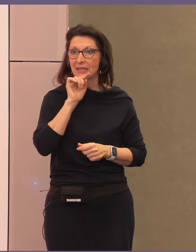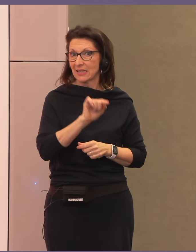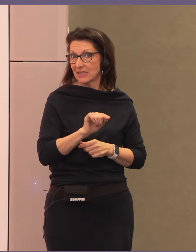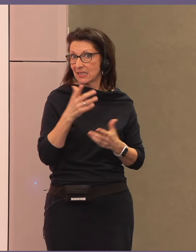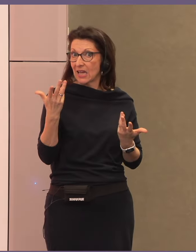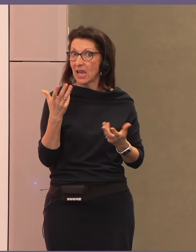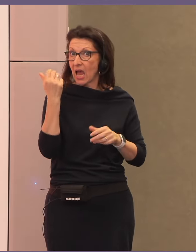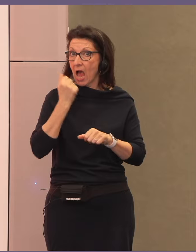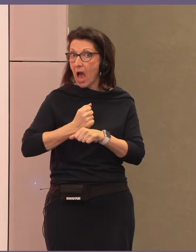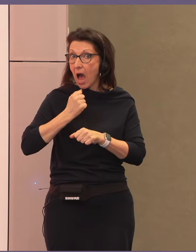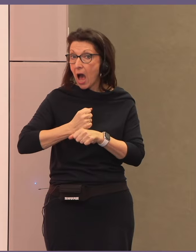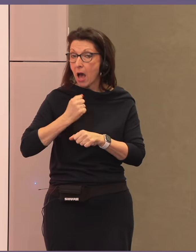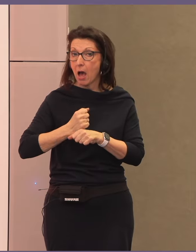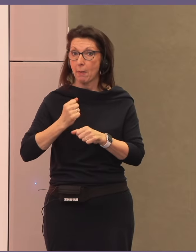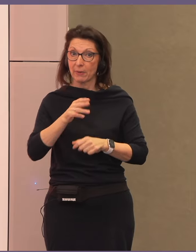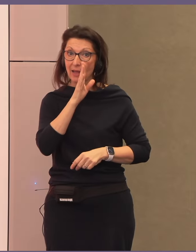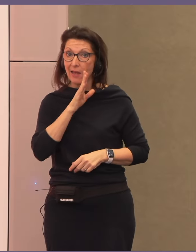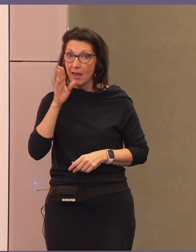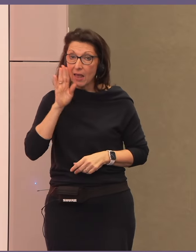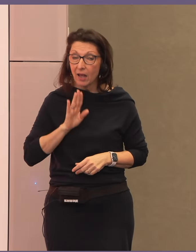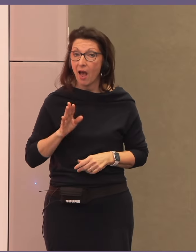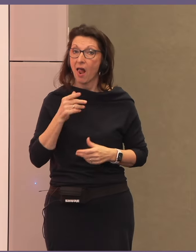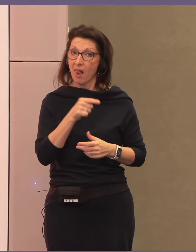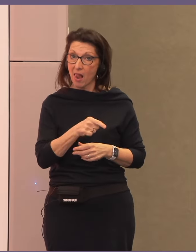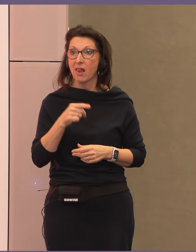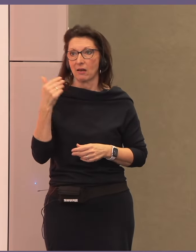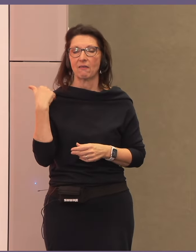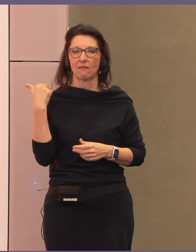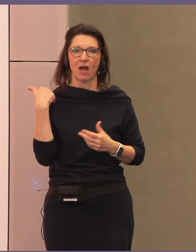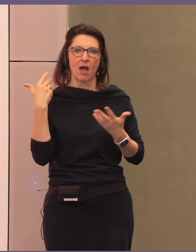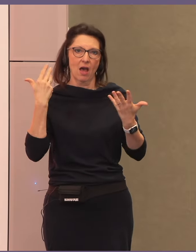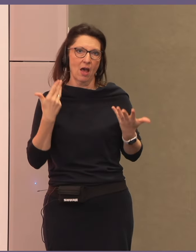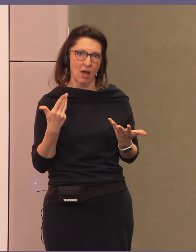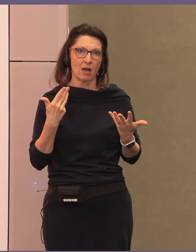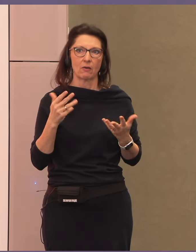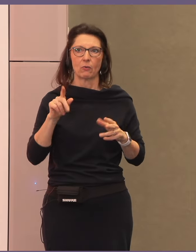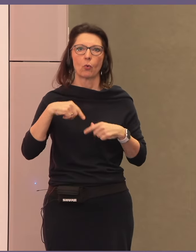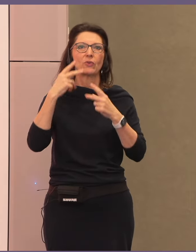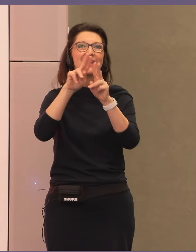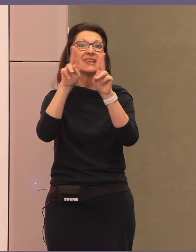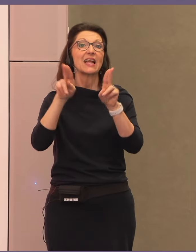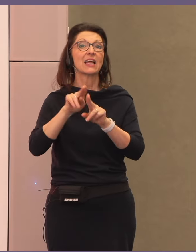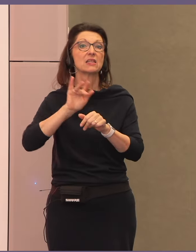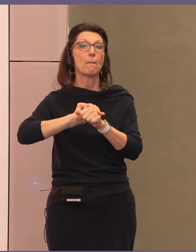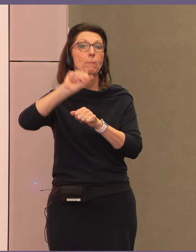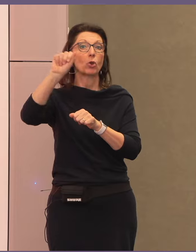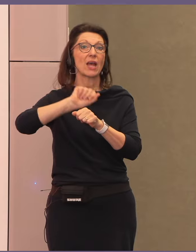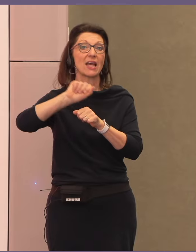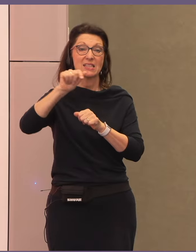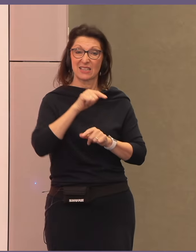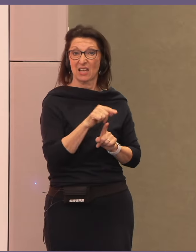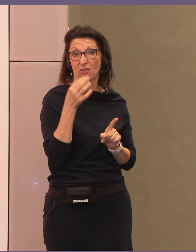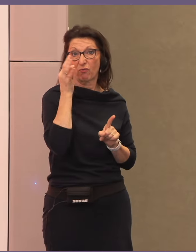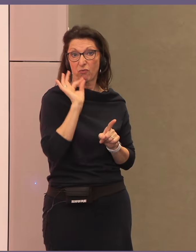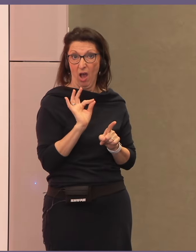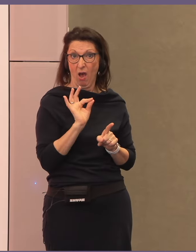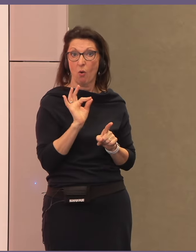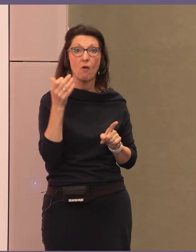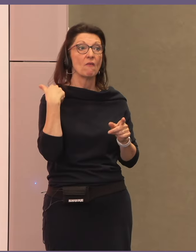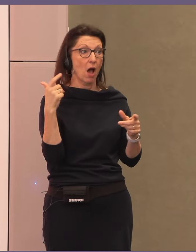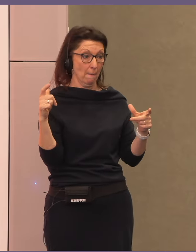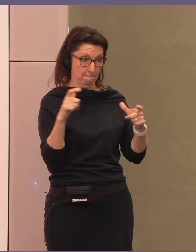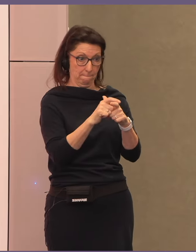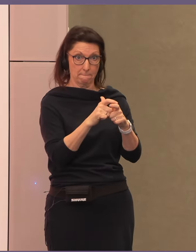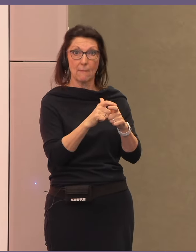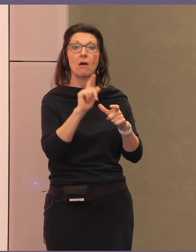verhafteten die Austrofaschisten Jahoda Ende 1936 und erst dank internationalen Protesten konnte sie 1937 wieder freigelassen werden und